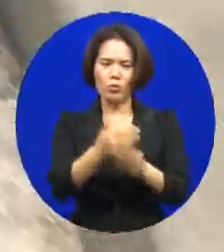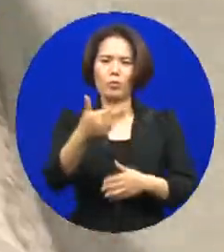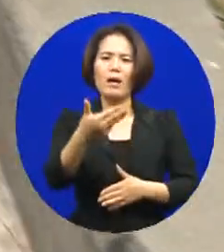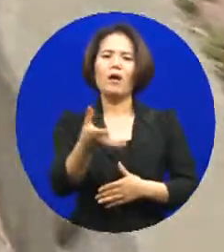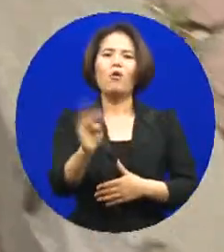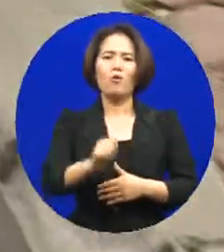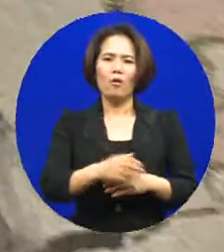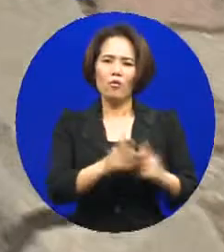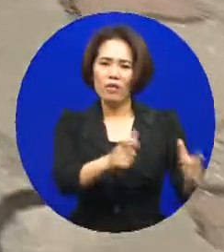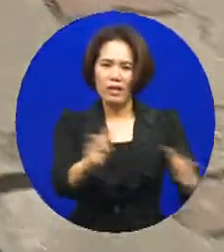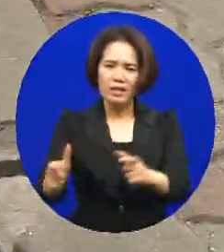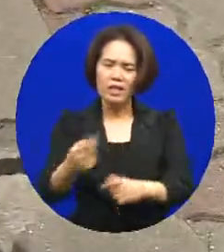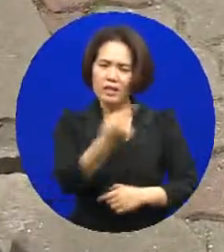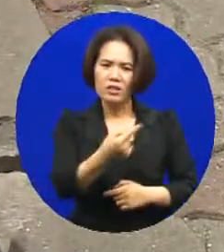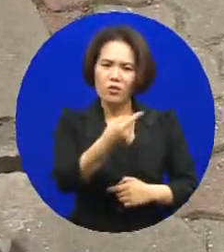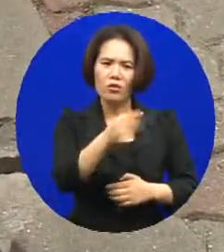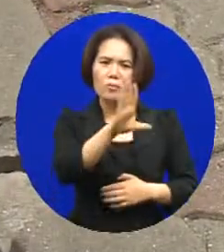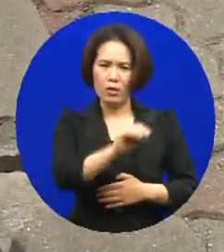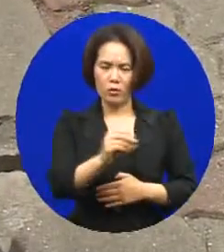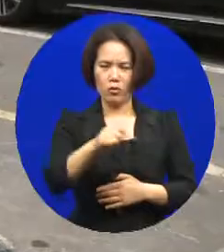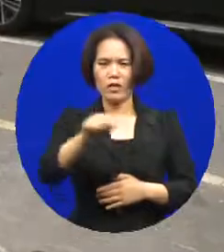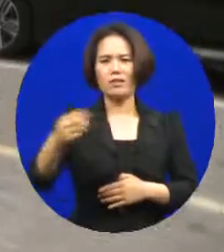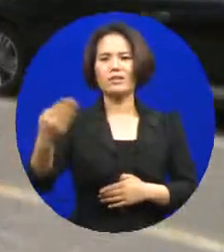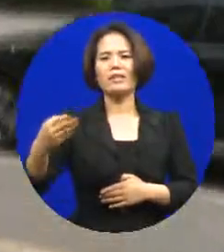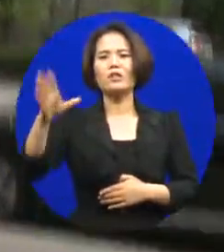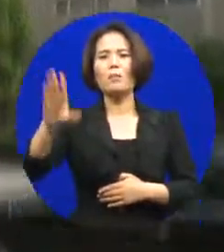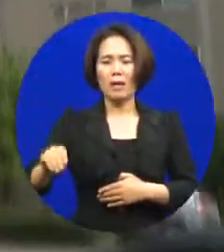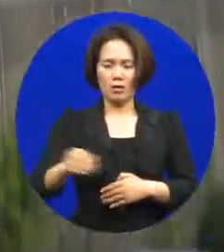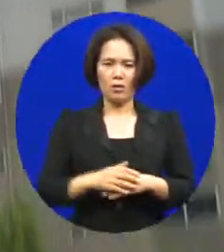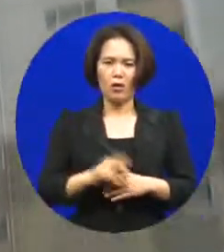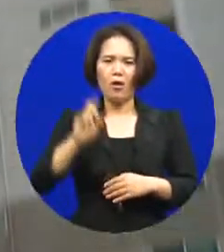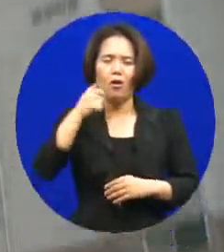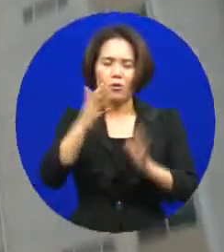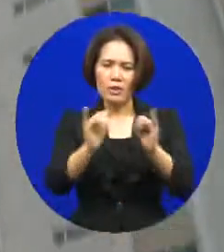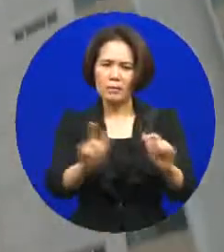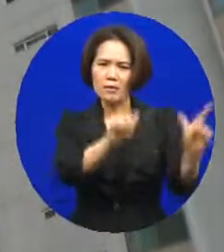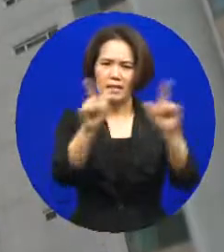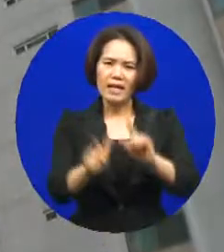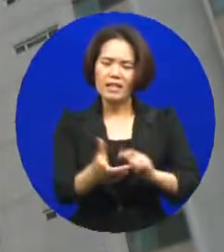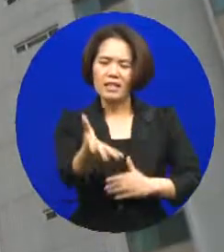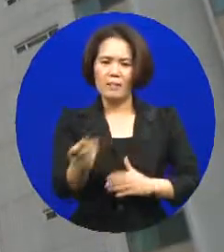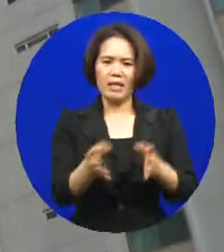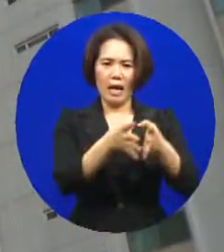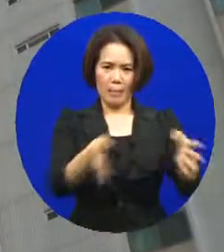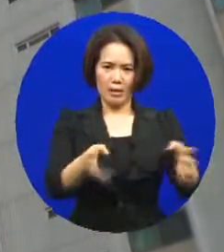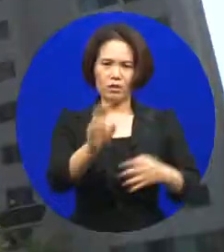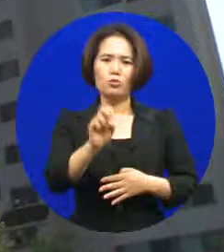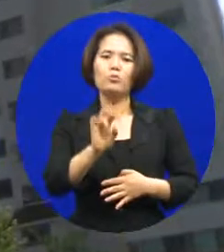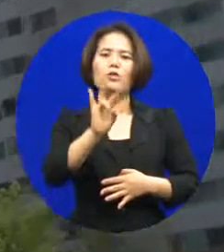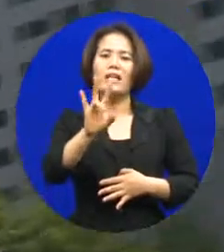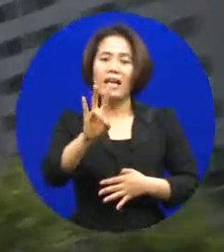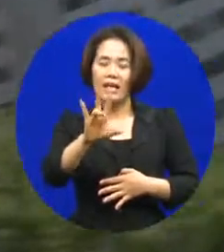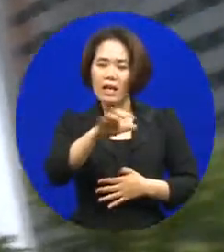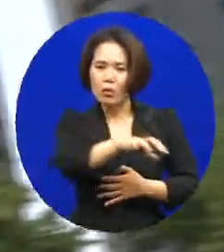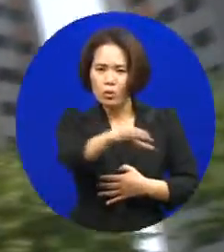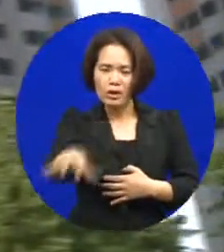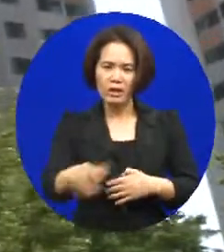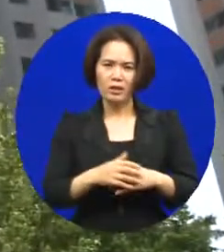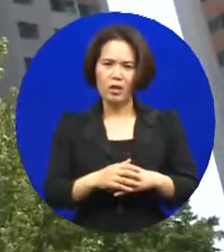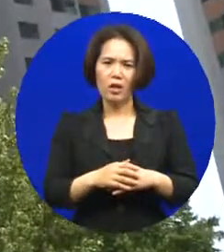원으로 단지별로 1천만 원에서 4천만 원입니다. 또 저소득층이 거주하는 임대아파트 24개 단지에